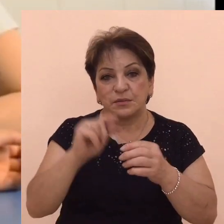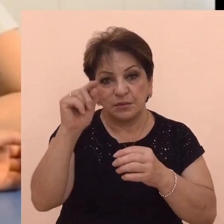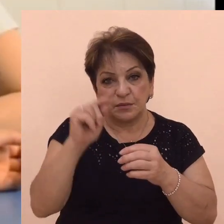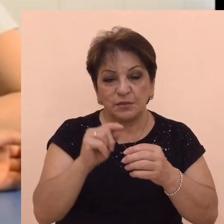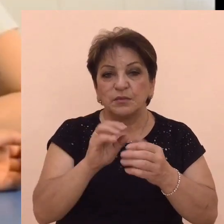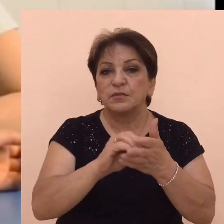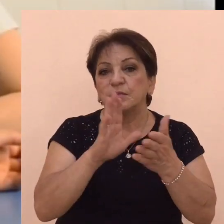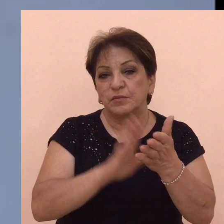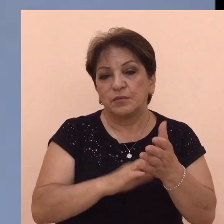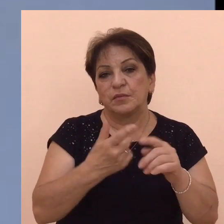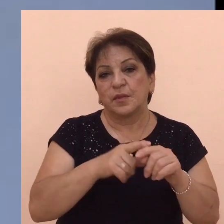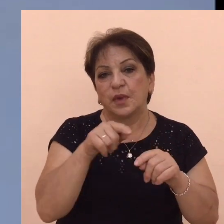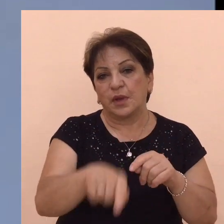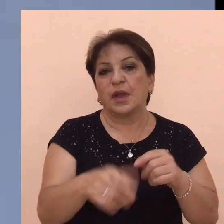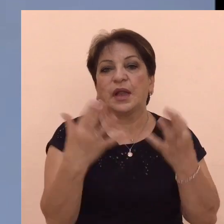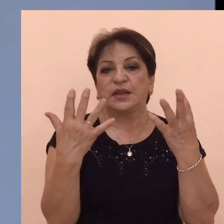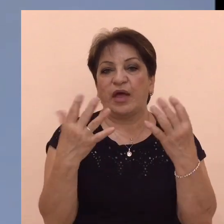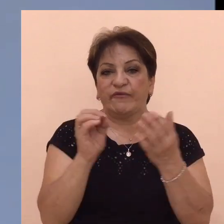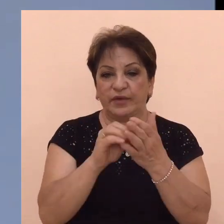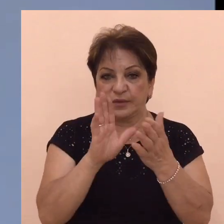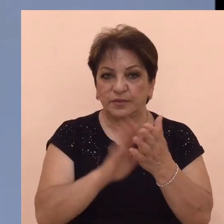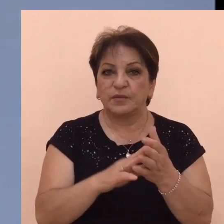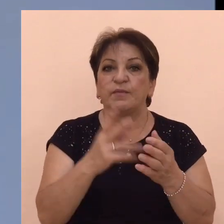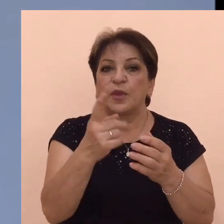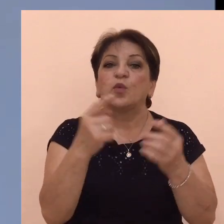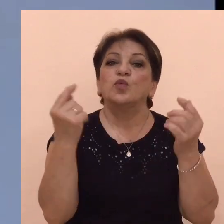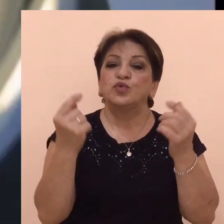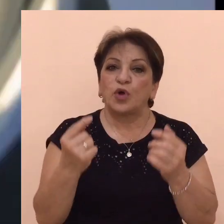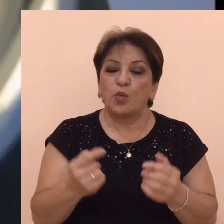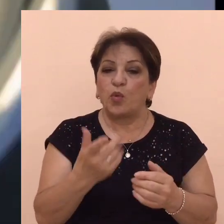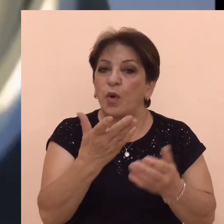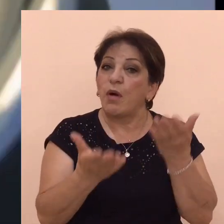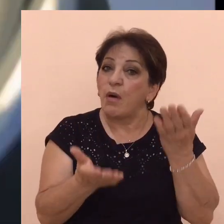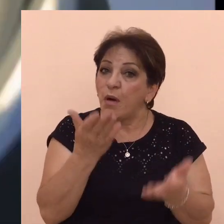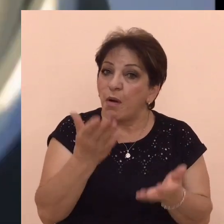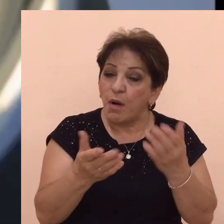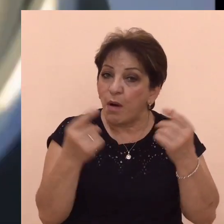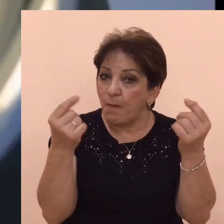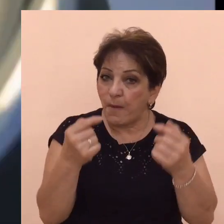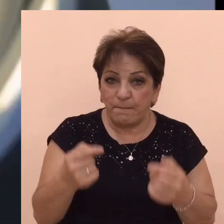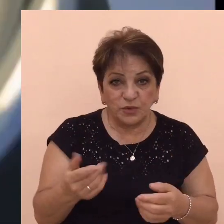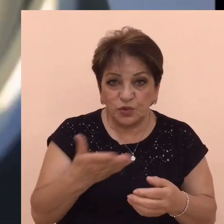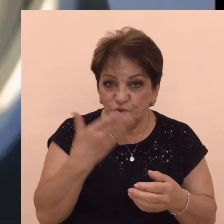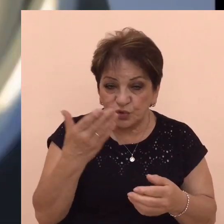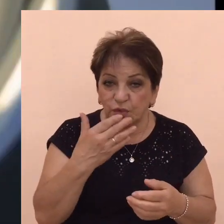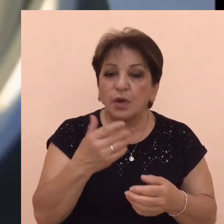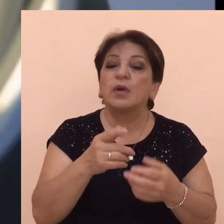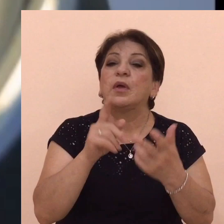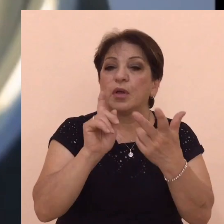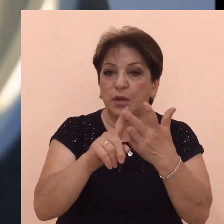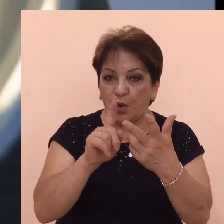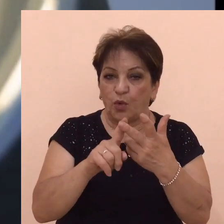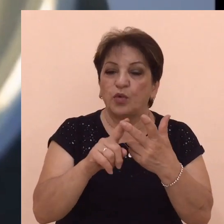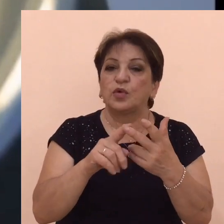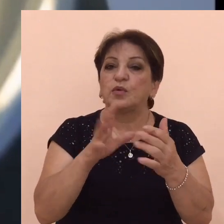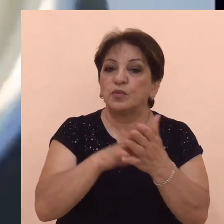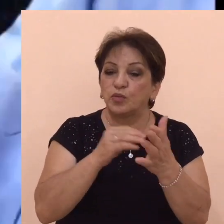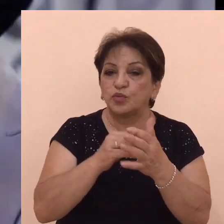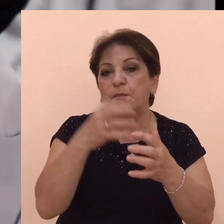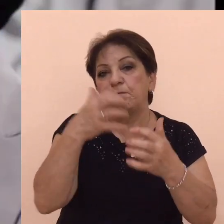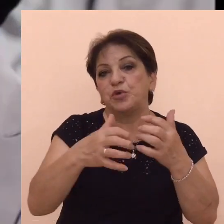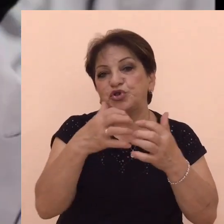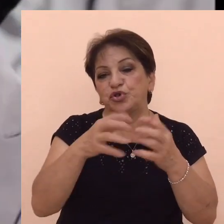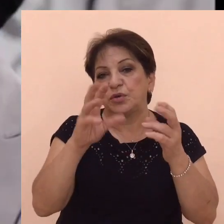այդ ցուցանիշը։ 2 չափումների արդյունքների անհամապատասխանության դեպքում կատարվում է նաև 3-րդ չափումը և վերցվում միջին